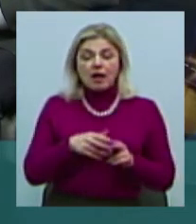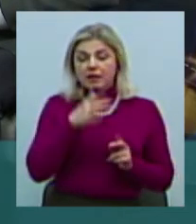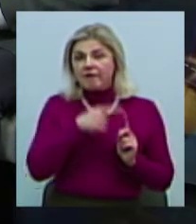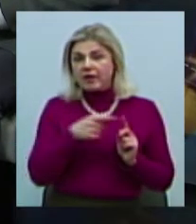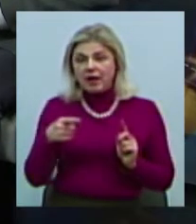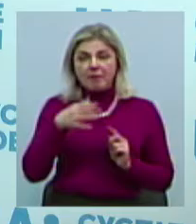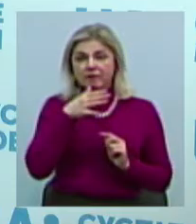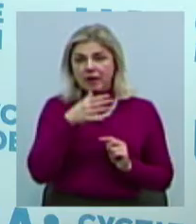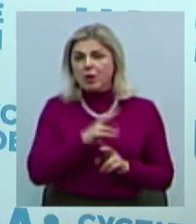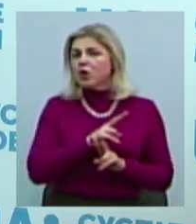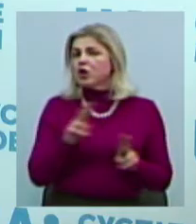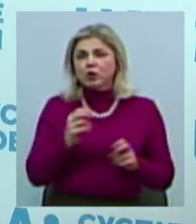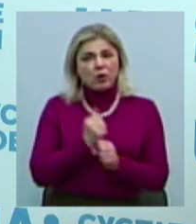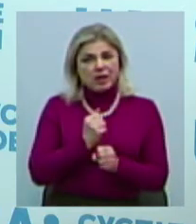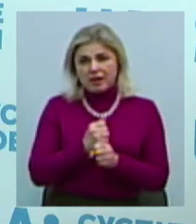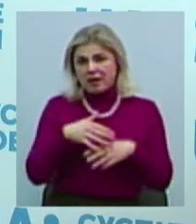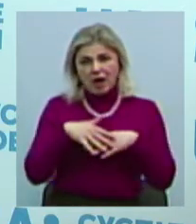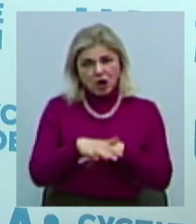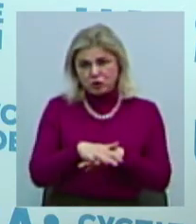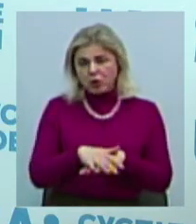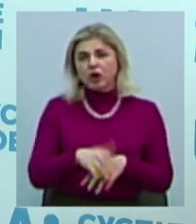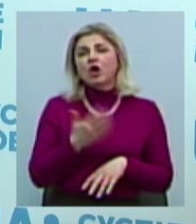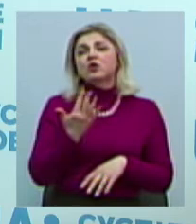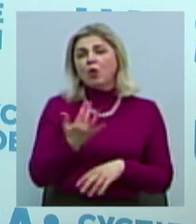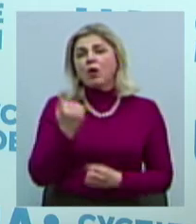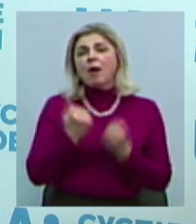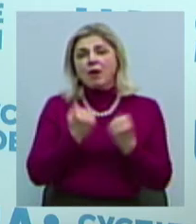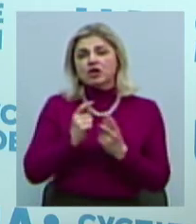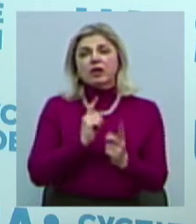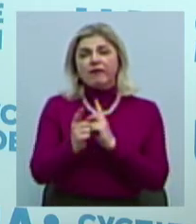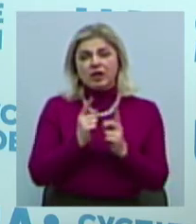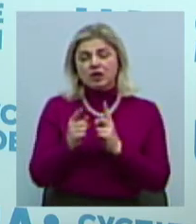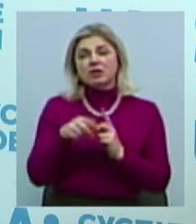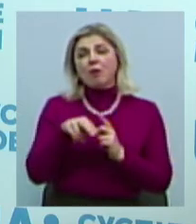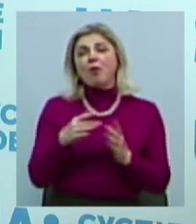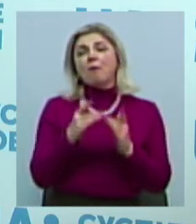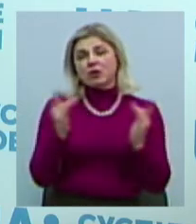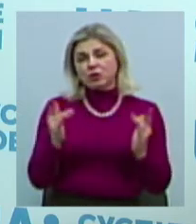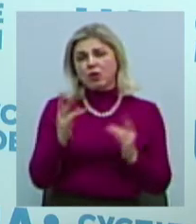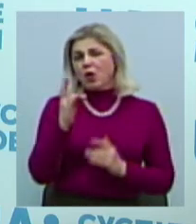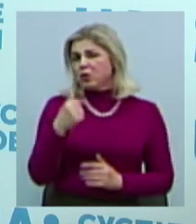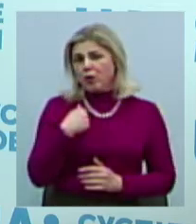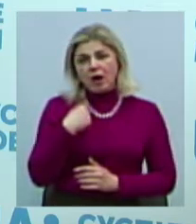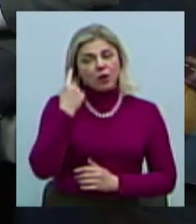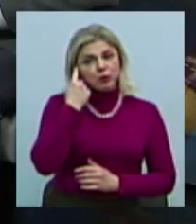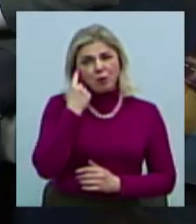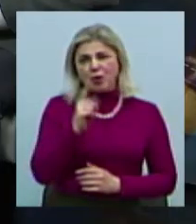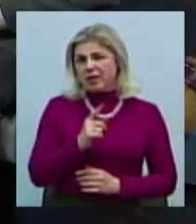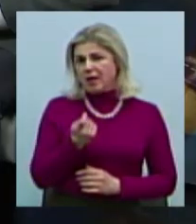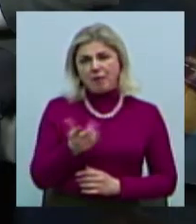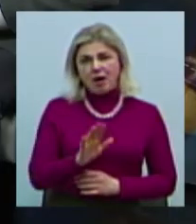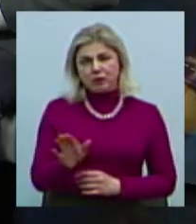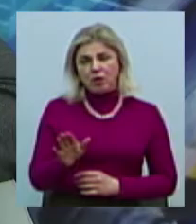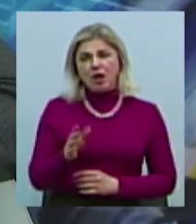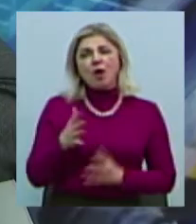не производив розчет або підсчет, скільки транспорту грузового движеться по мосту, там, ну, я думаю, його немало. Ми всі слышали прекрасно, що там більше